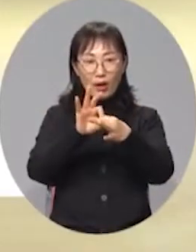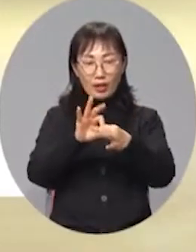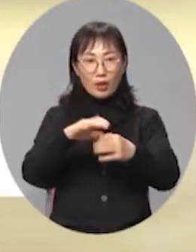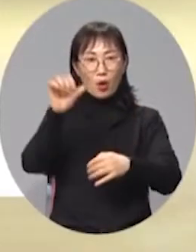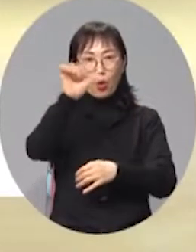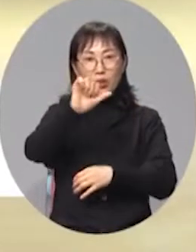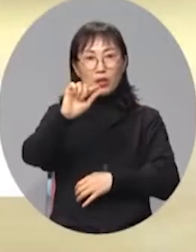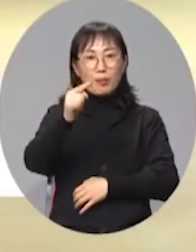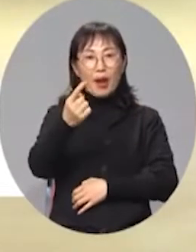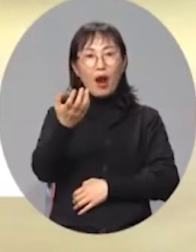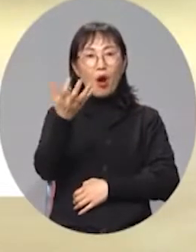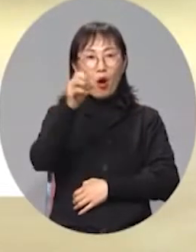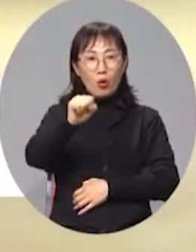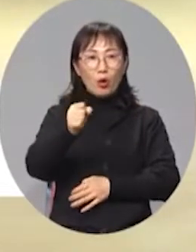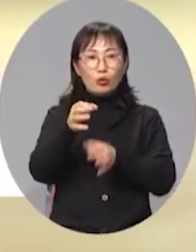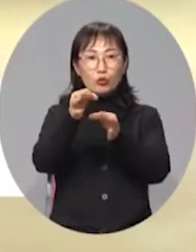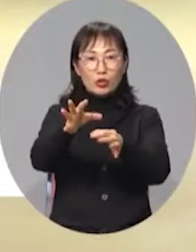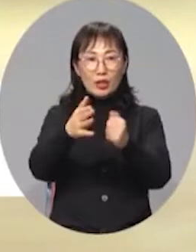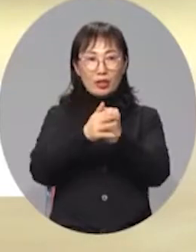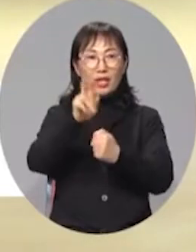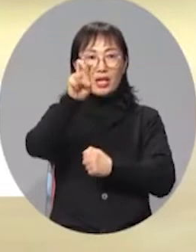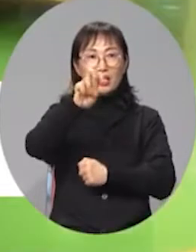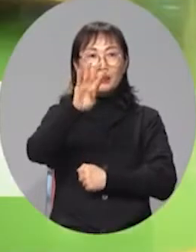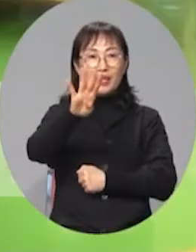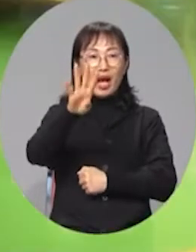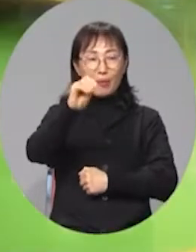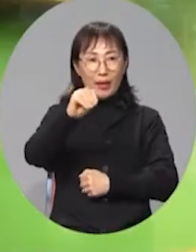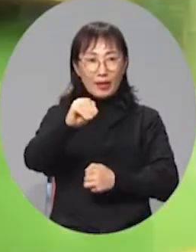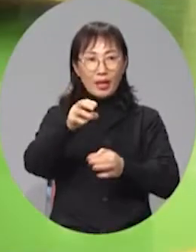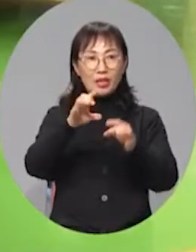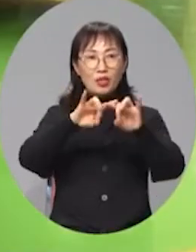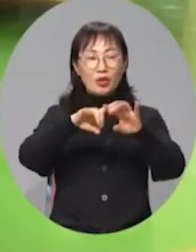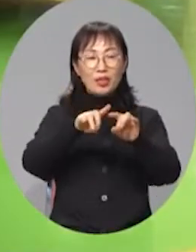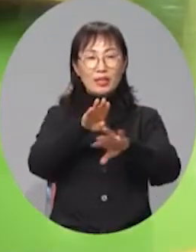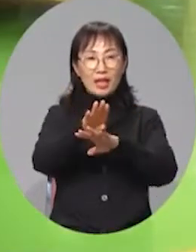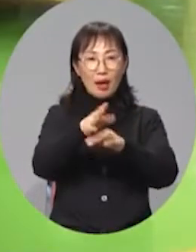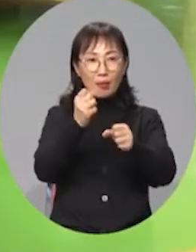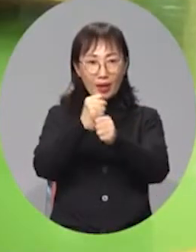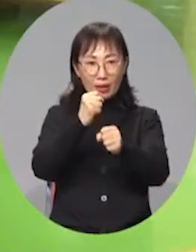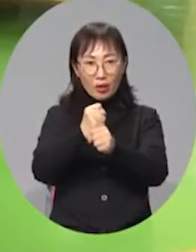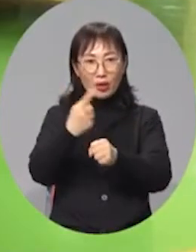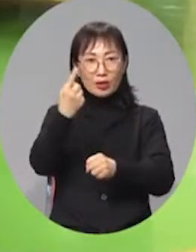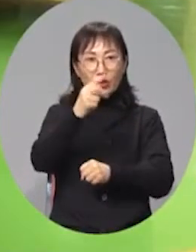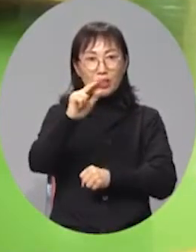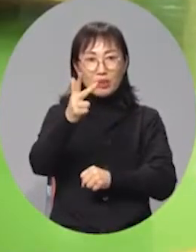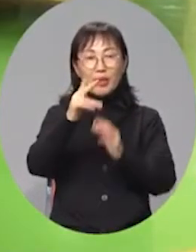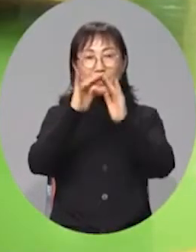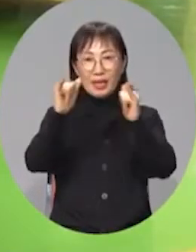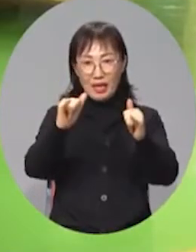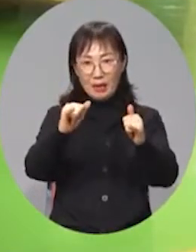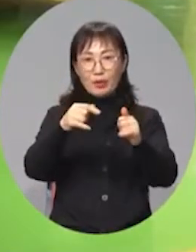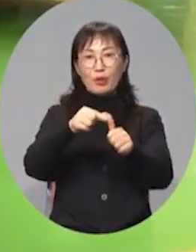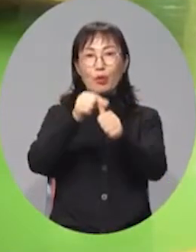옆 원을 투자해 23 1대 전기차 생산 과 1700여 명에 고용을 목표로 추진되고 있습니다